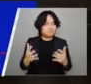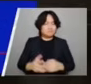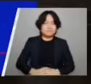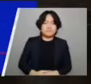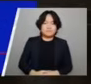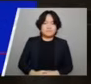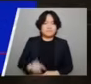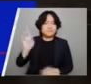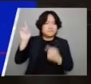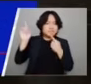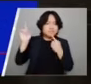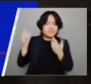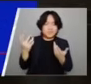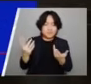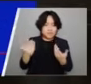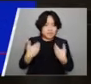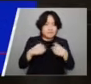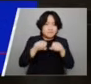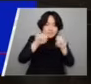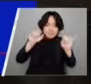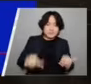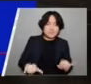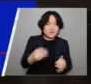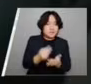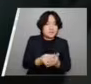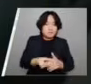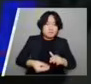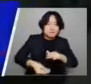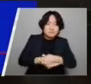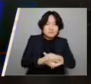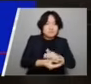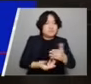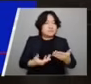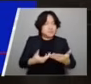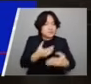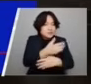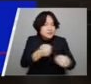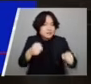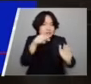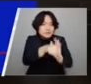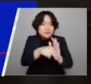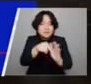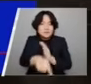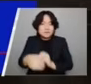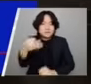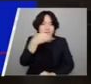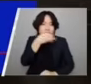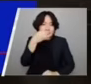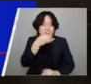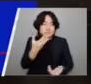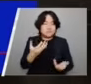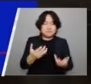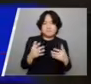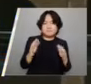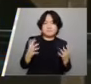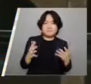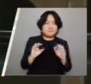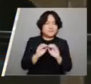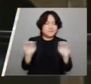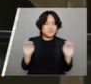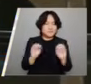system, so far, sir, walay nakita ang Davao City Police Office, ana, sir. Wala may nakakuha na ng mga Davao model, sir, na kung sa'y pag-target,